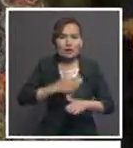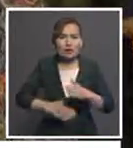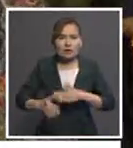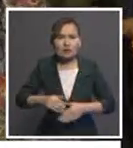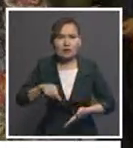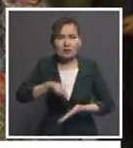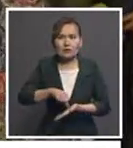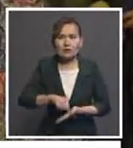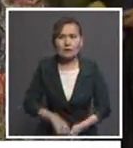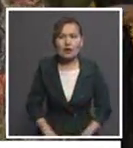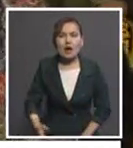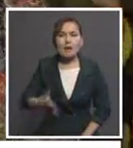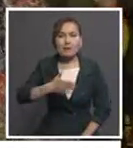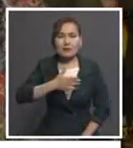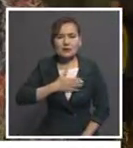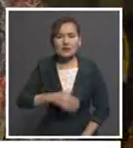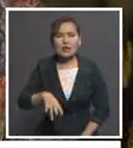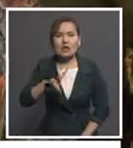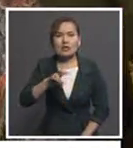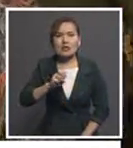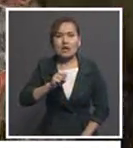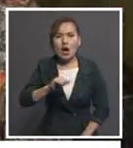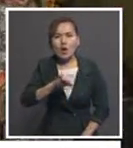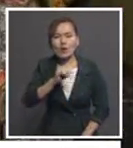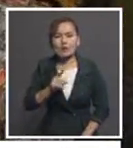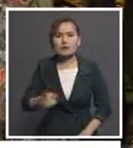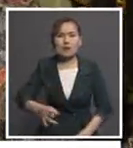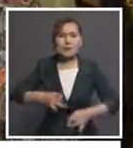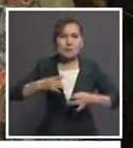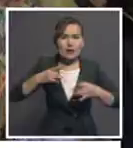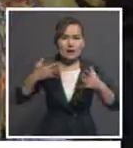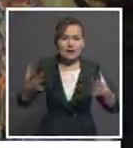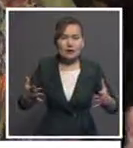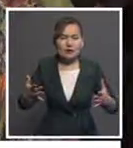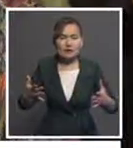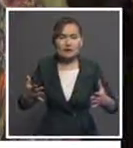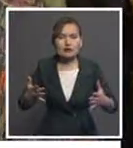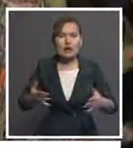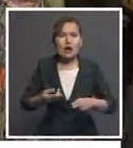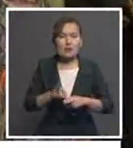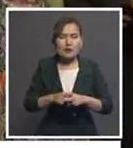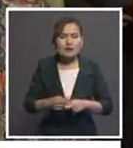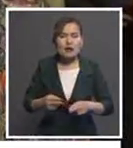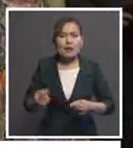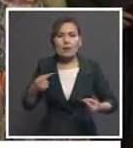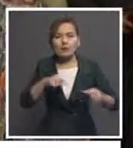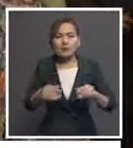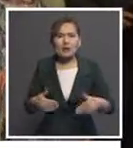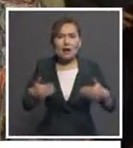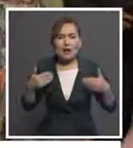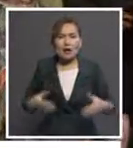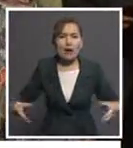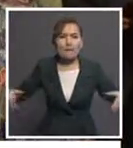Біздің наурызымыздың ең мақсаты ол енді тек қана осы қазақтарды ғана емес, бәріміз жиналып әрине